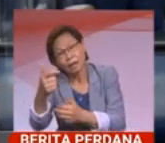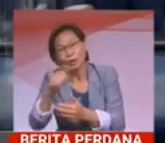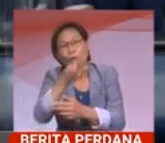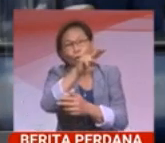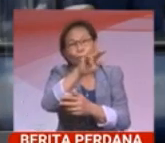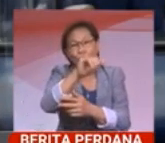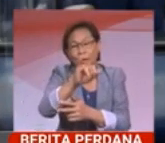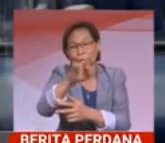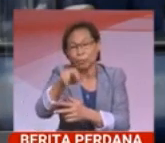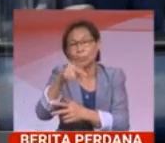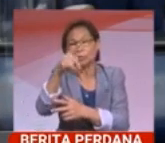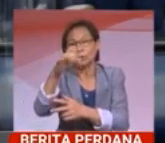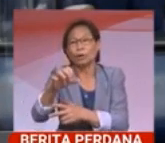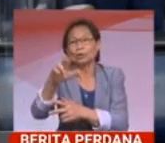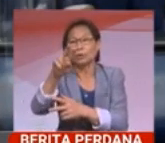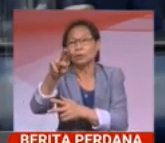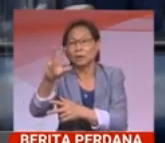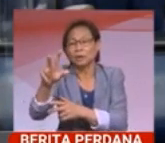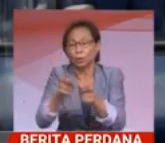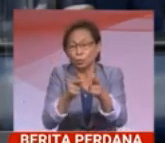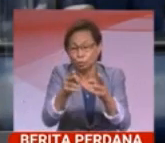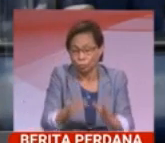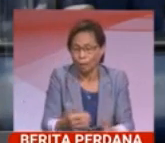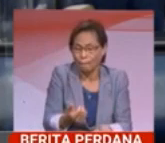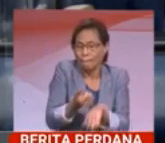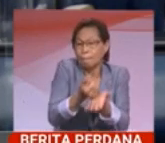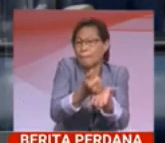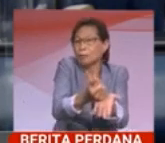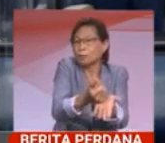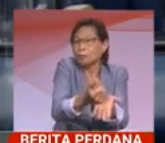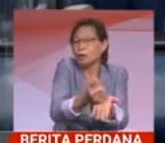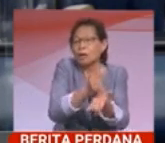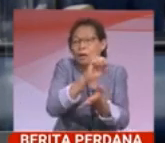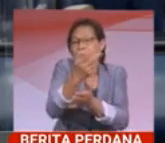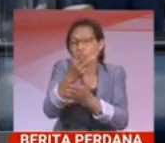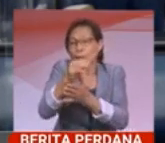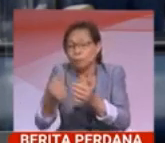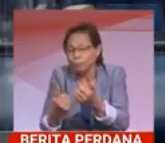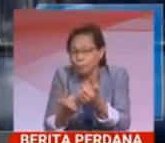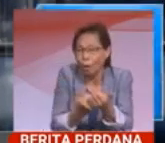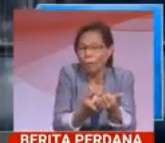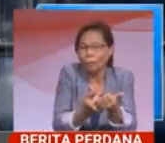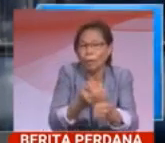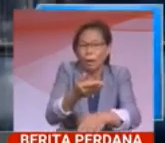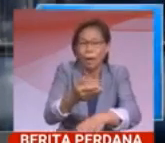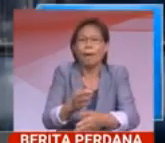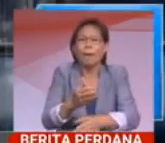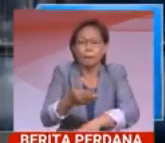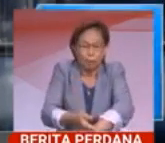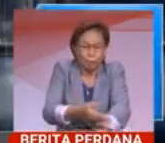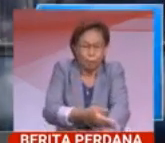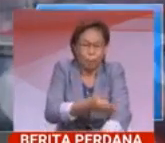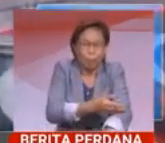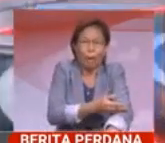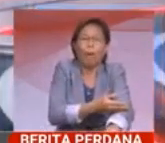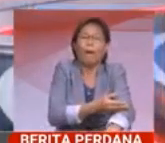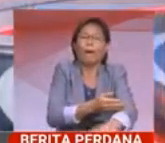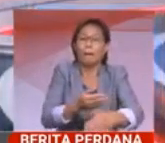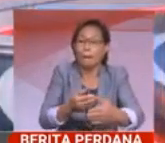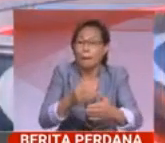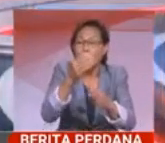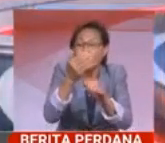jawablah 6123 usahanya dibantu menerusi skim pembiayaan pemulihan penyiagaan micro